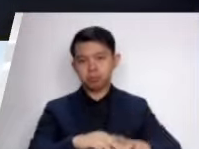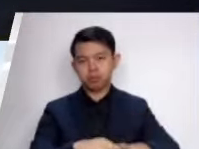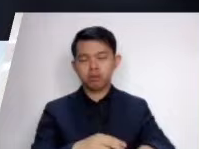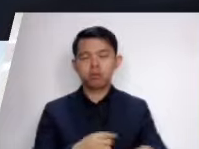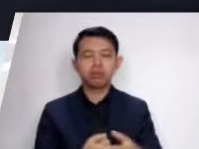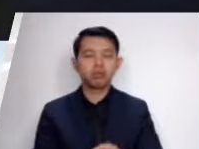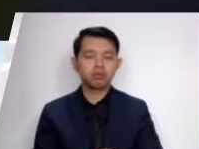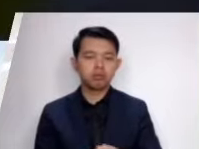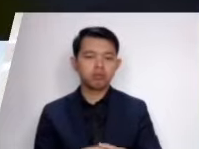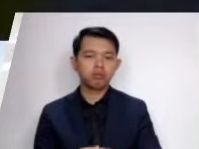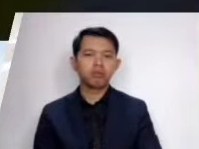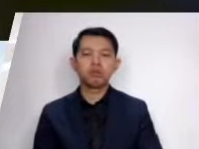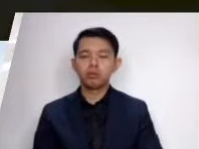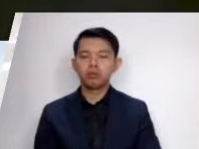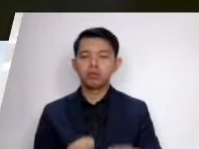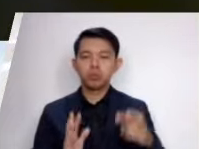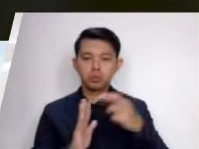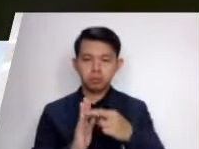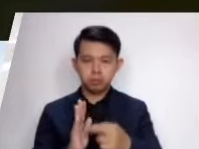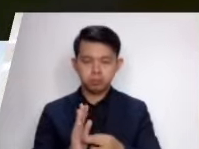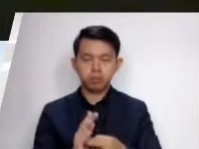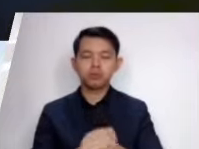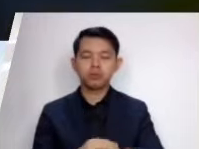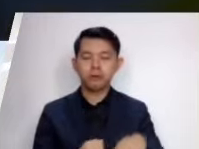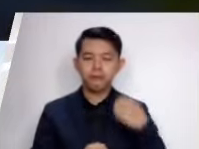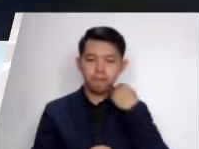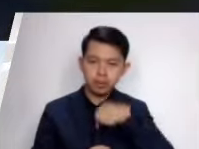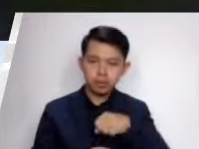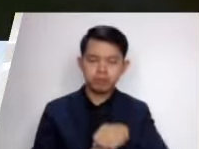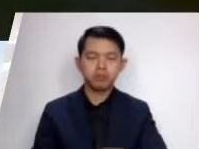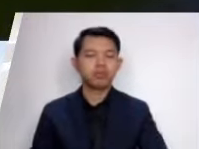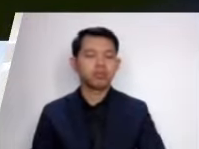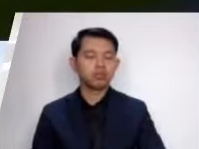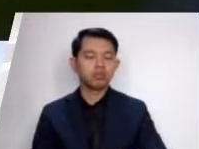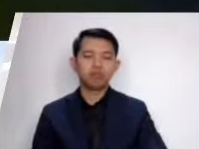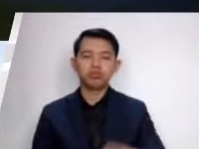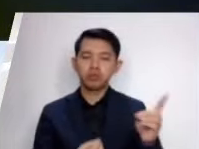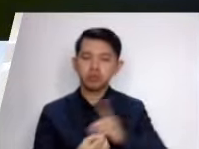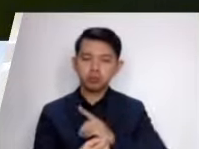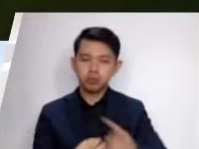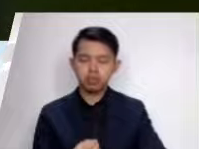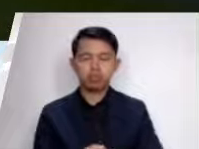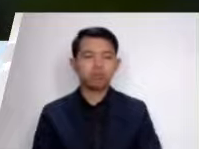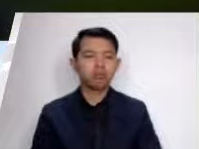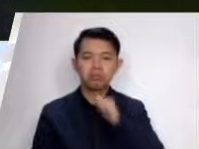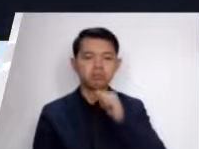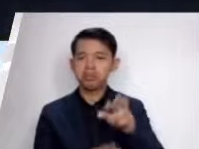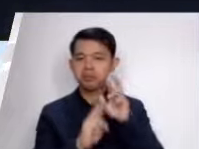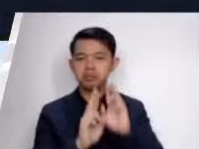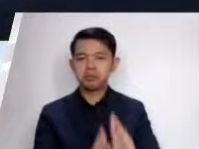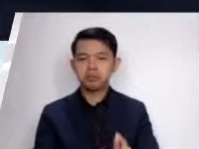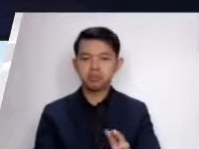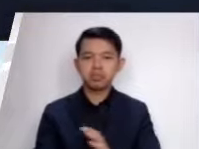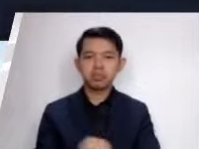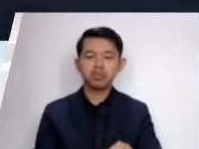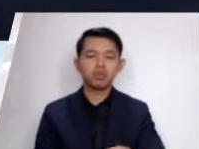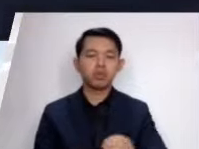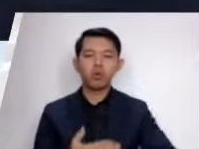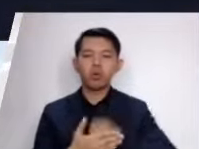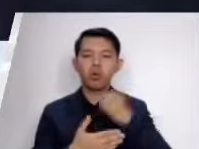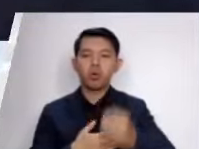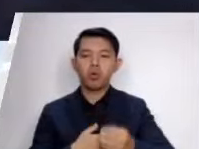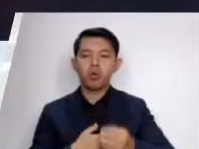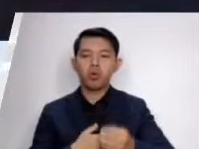Public Convenience tulad ng unjust discrimination, kakulangan ng courtesy at overcharging. Rafi?